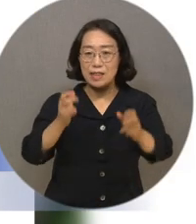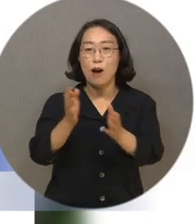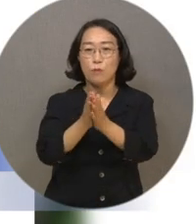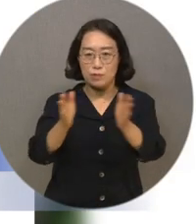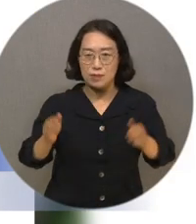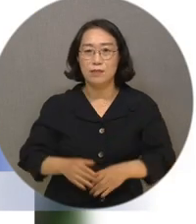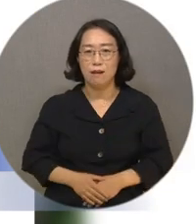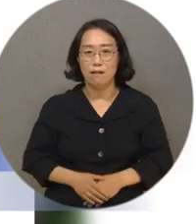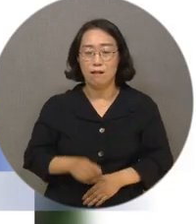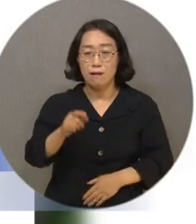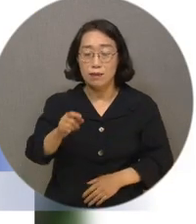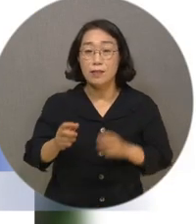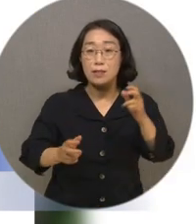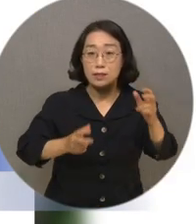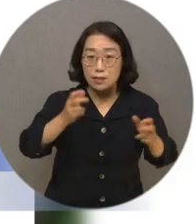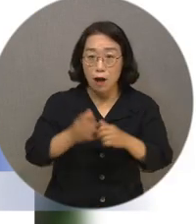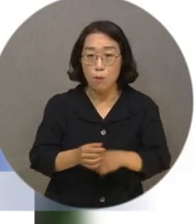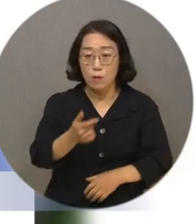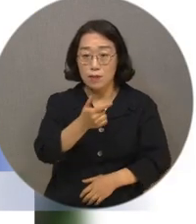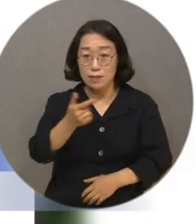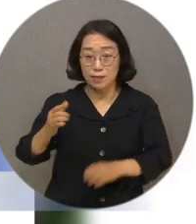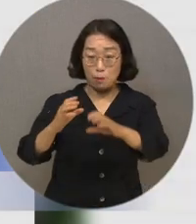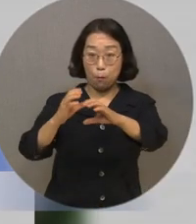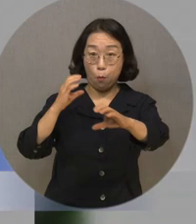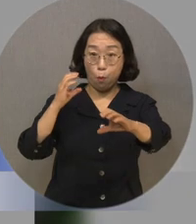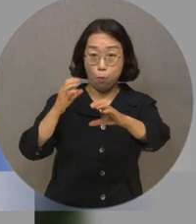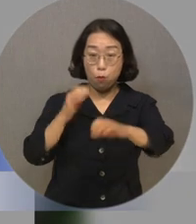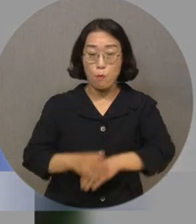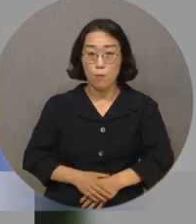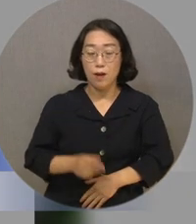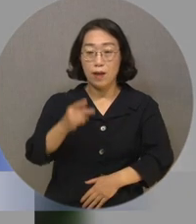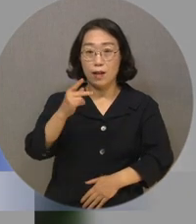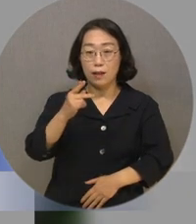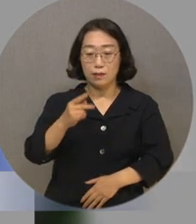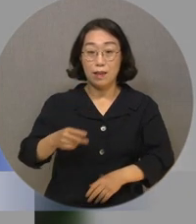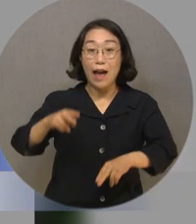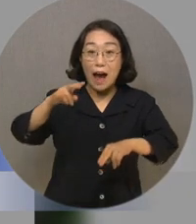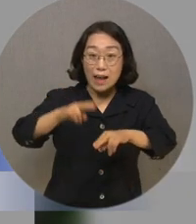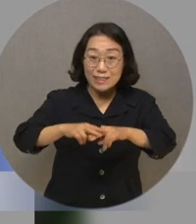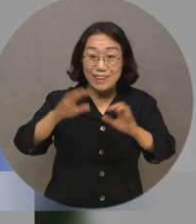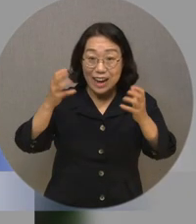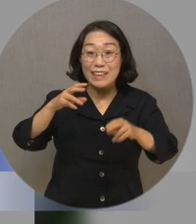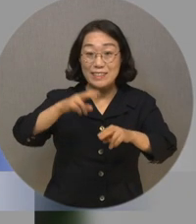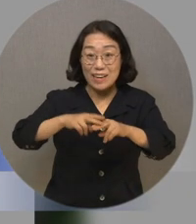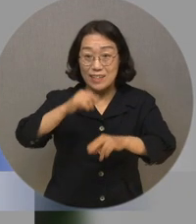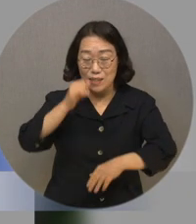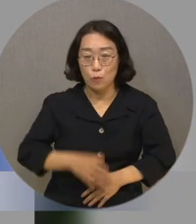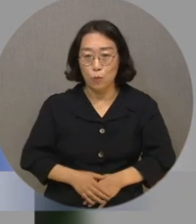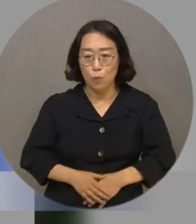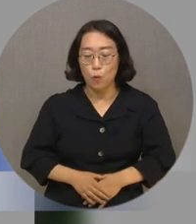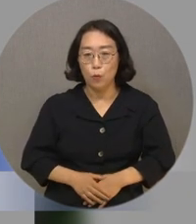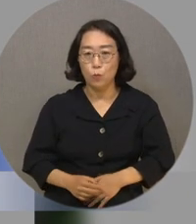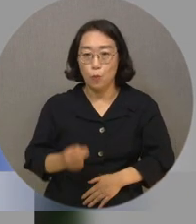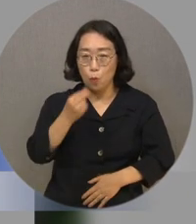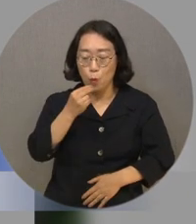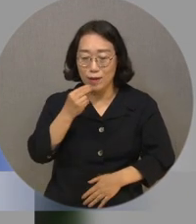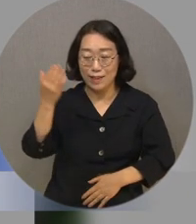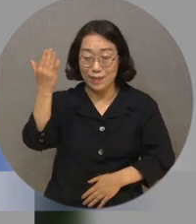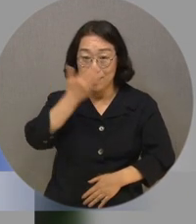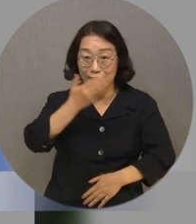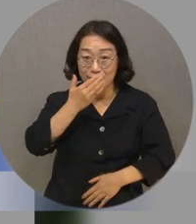서울 엄마 아빠 택시는 대형 승합차의 KC 인증 카시트가 구비돼 있고이 살균 기능이 있는